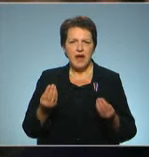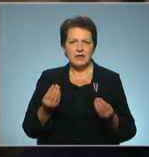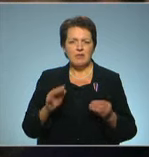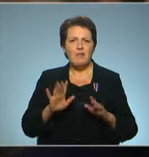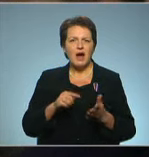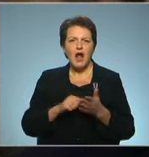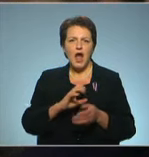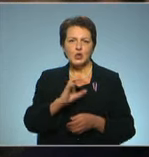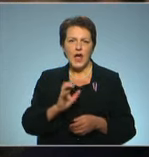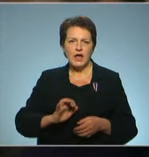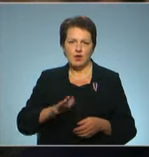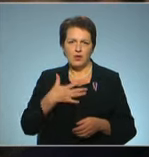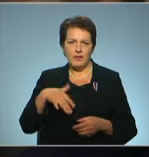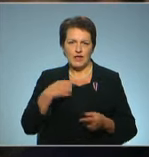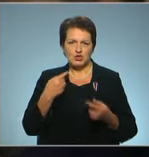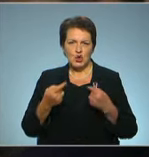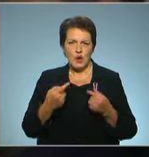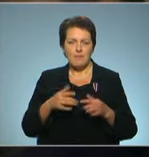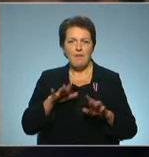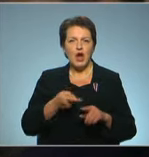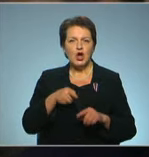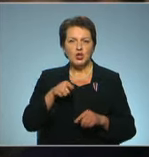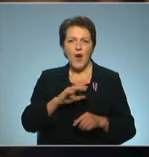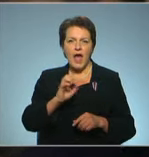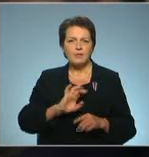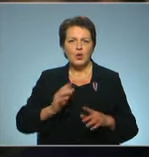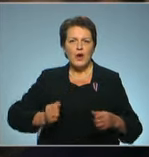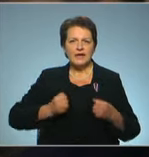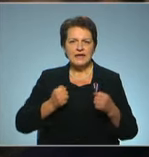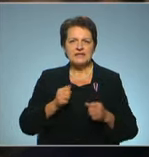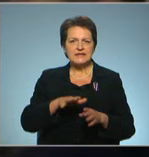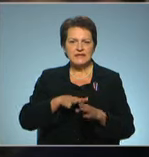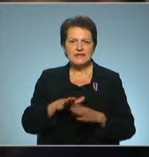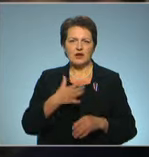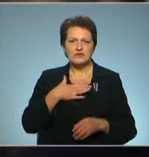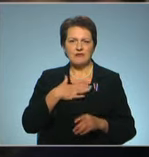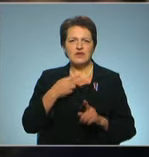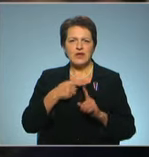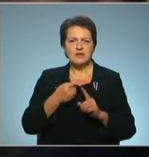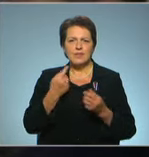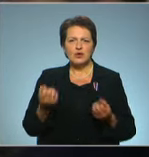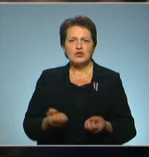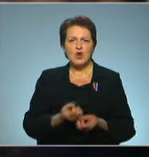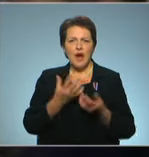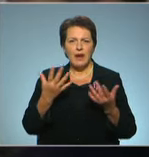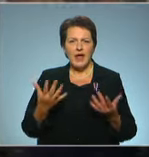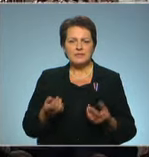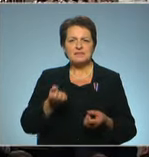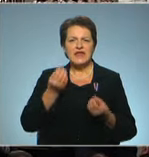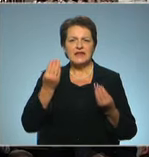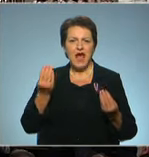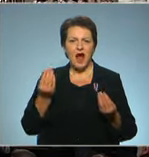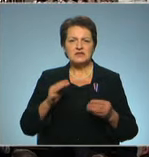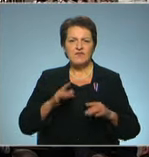kādu Eiropu mēs runājam? Par to Eiropu, kura tiecās īstenot savus kristīgos un apgaismības ideālus, vai